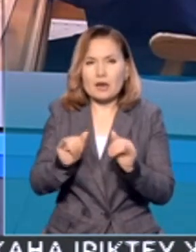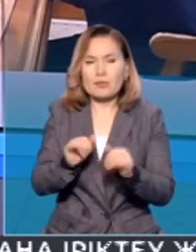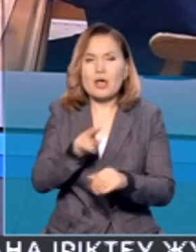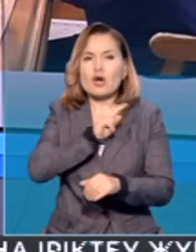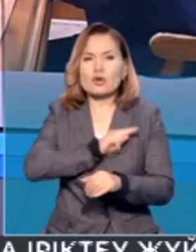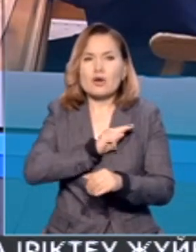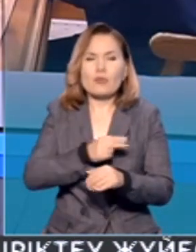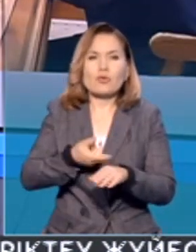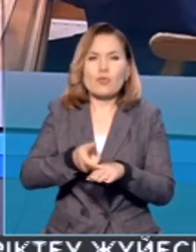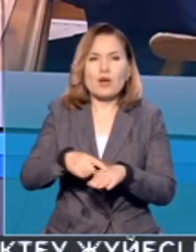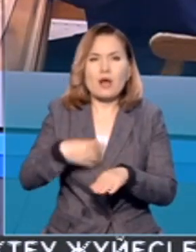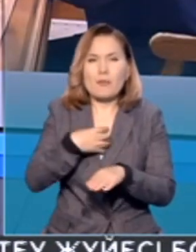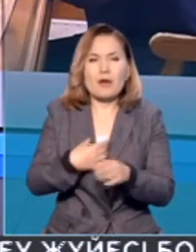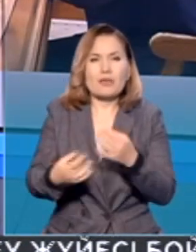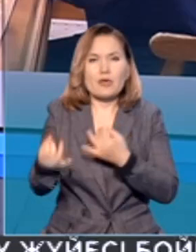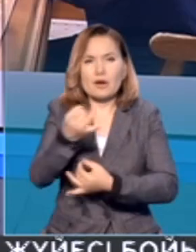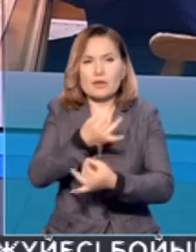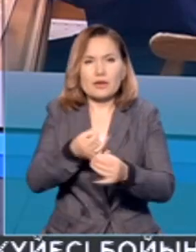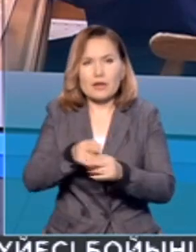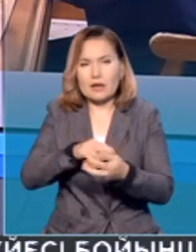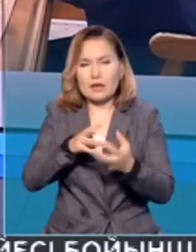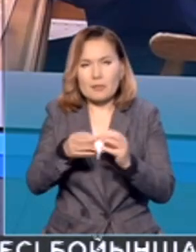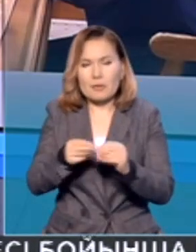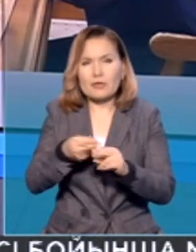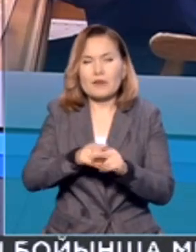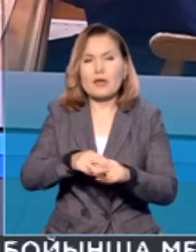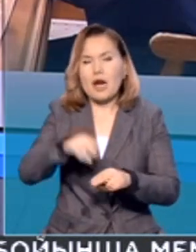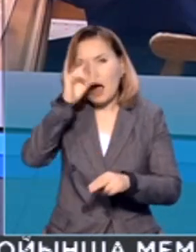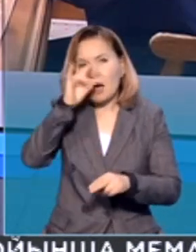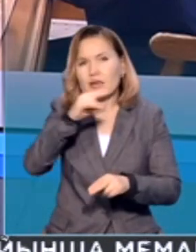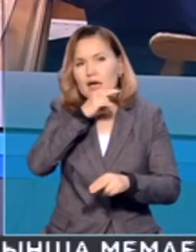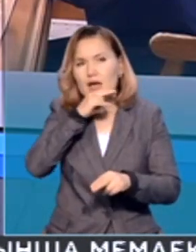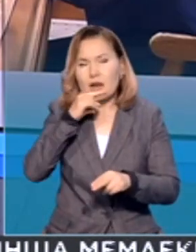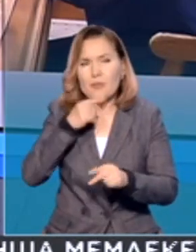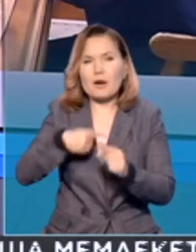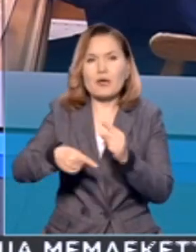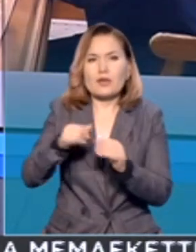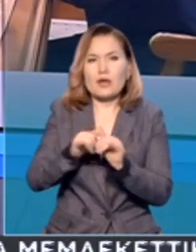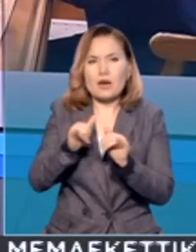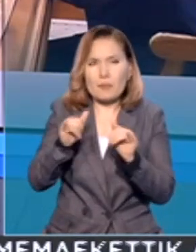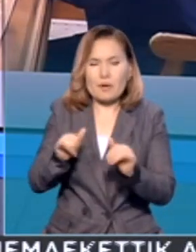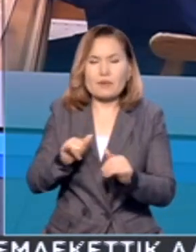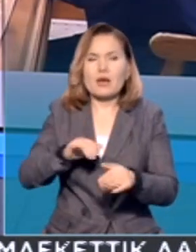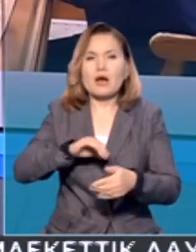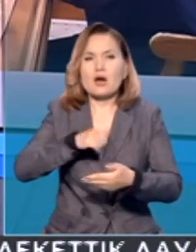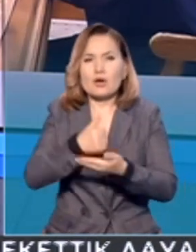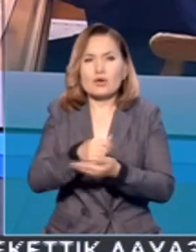одан әрі нығайтудың аса маңызды екенін атап өтті. Әрі екі жақты қарым-қатынасты дамыту жөнінде бірқатар тапсырма берді.